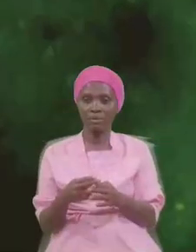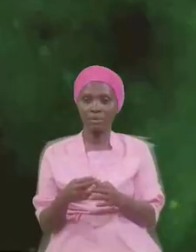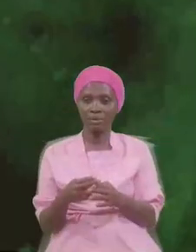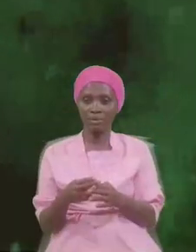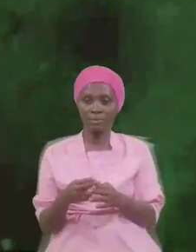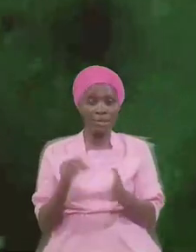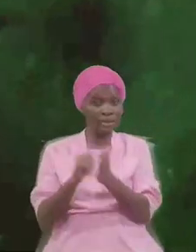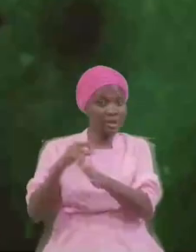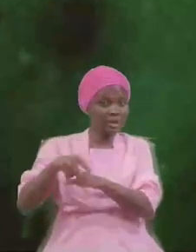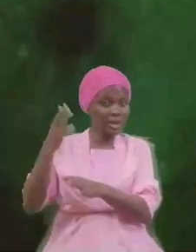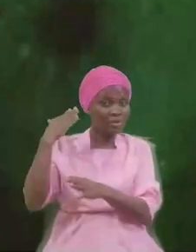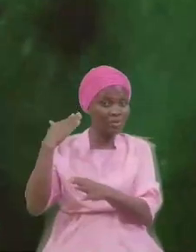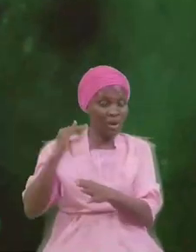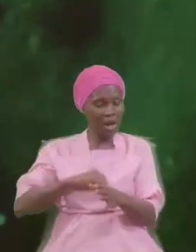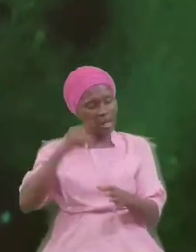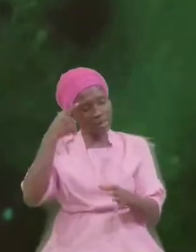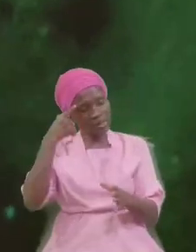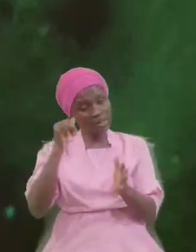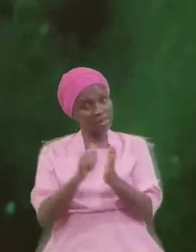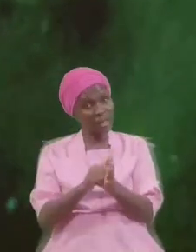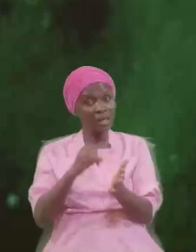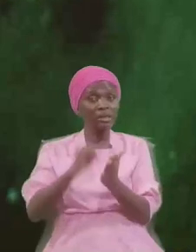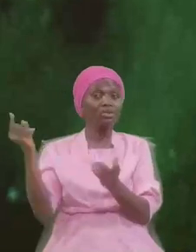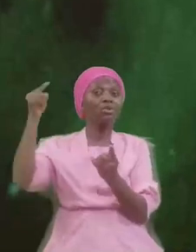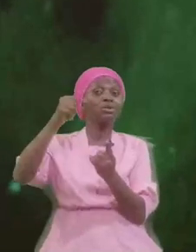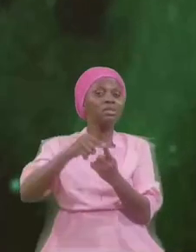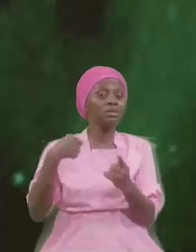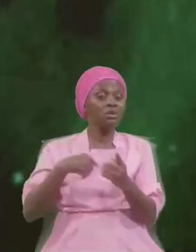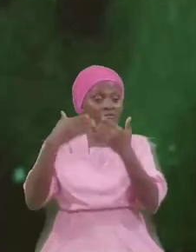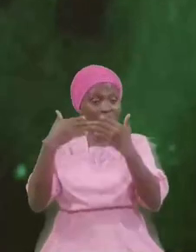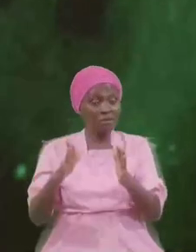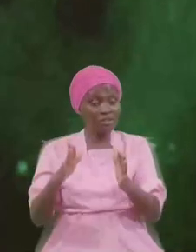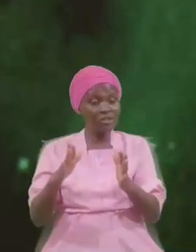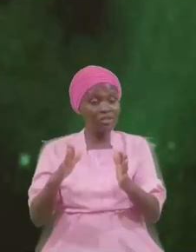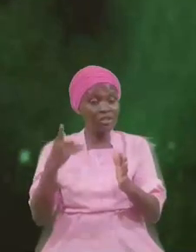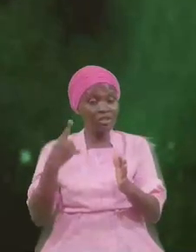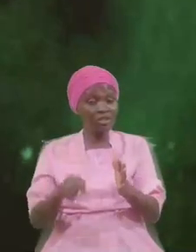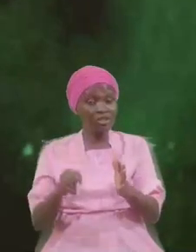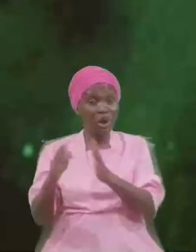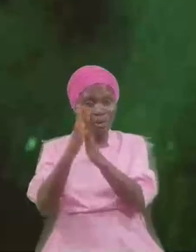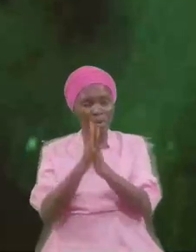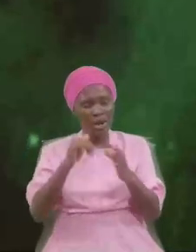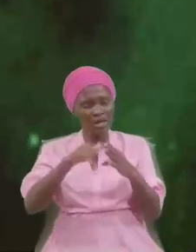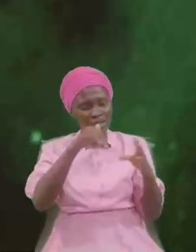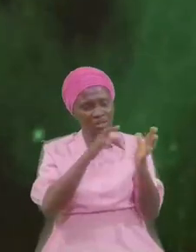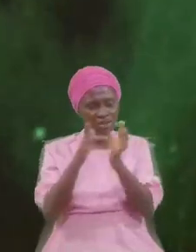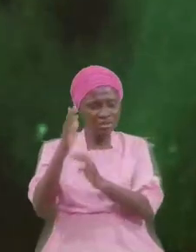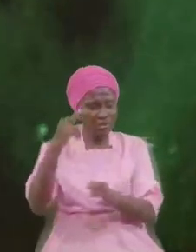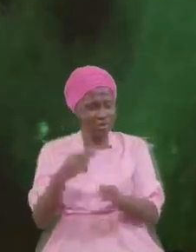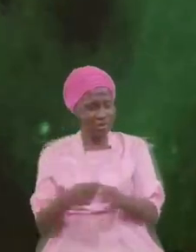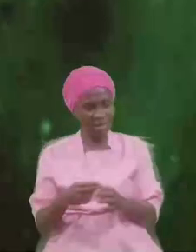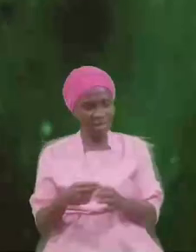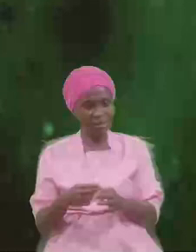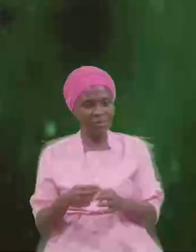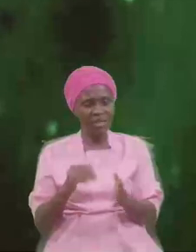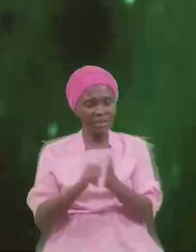je croyais que lorsque vous aurez fini la prière, vous allez dire, au nom de Jésus, je croyais que c'est au dernier amen